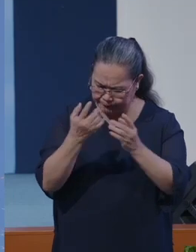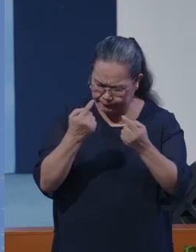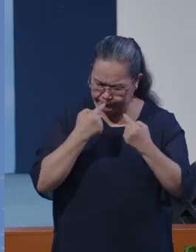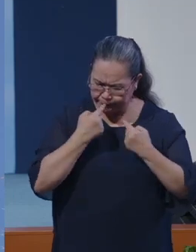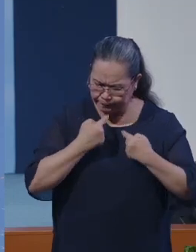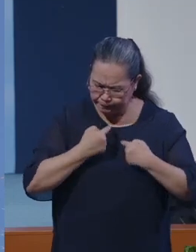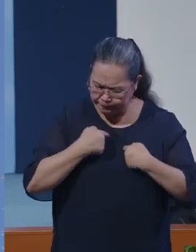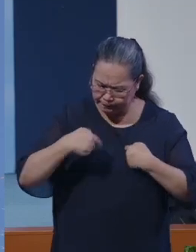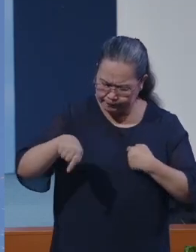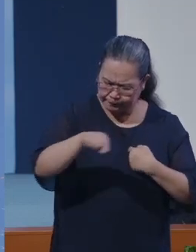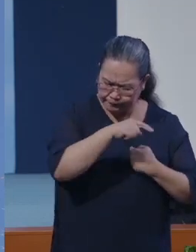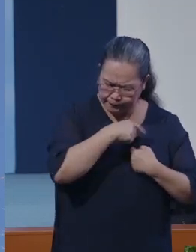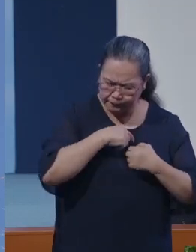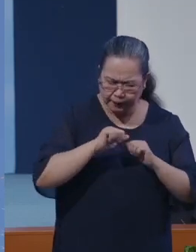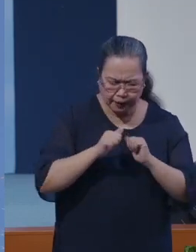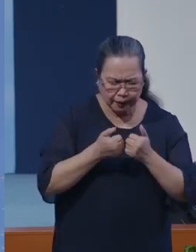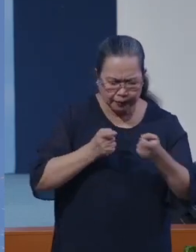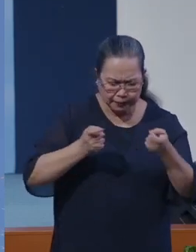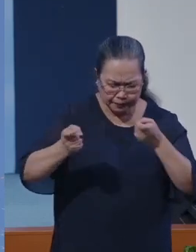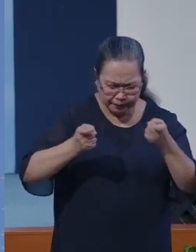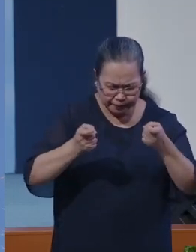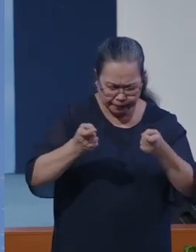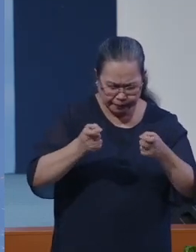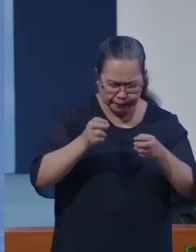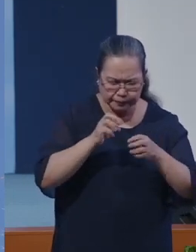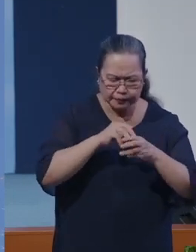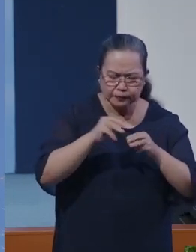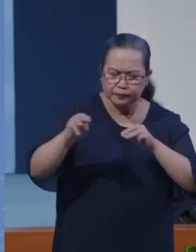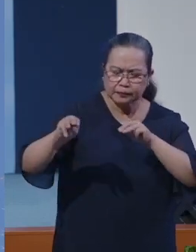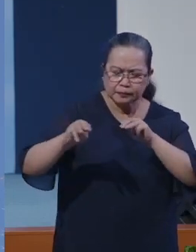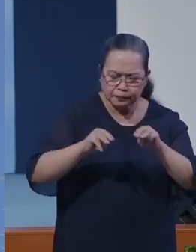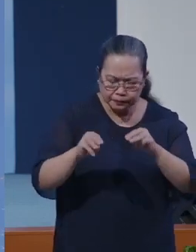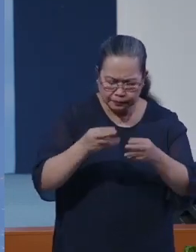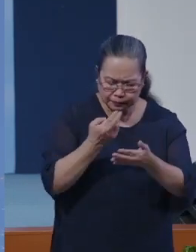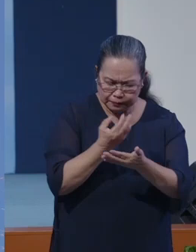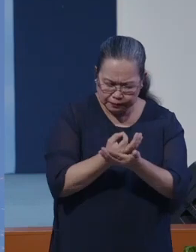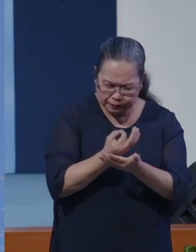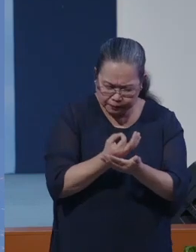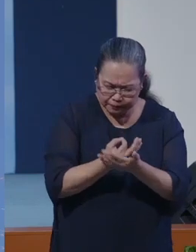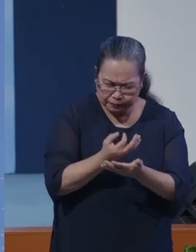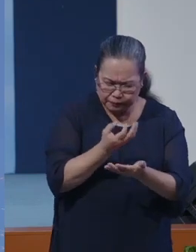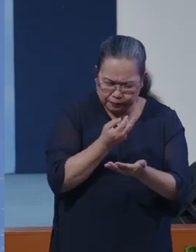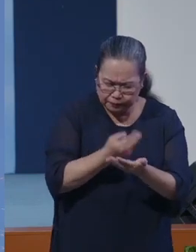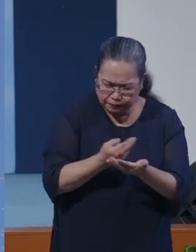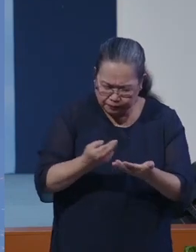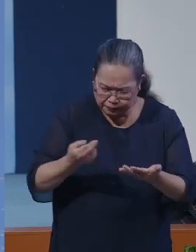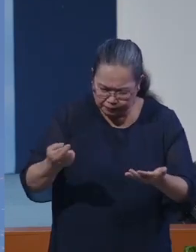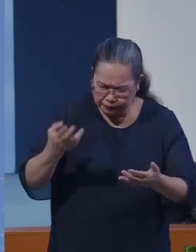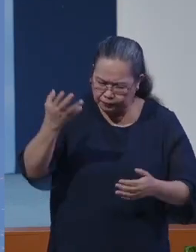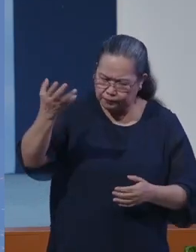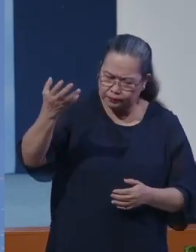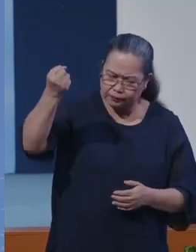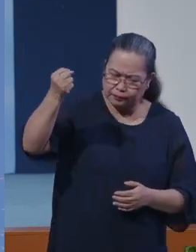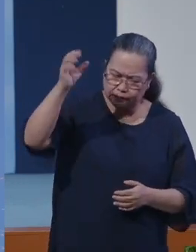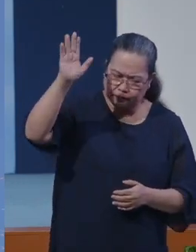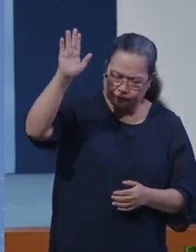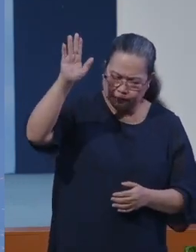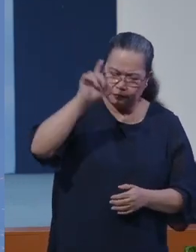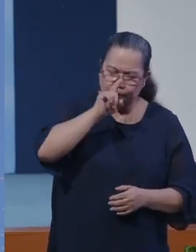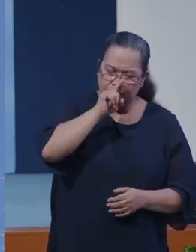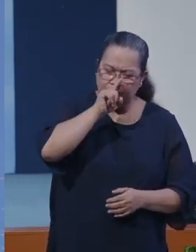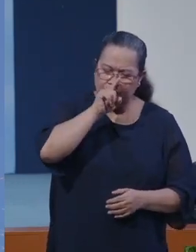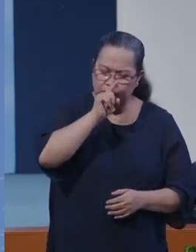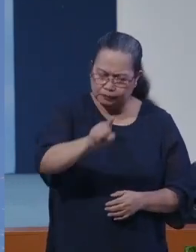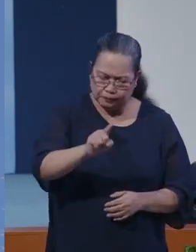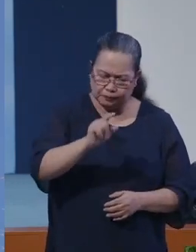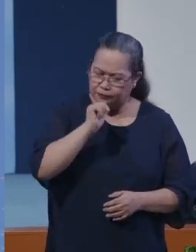sa tamang paghawak at pangangasiwa ng aming mga pag-aari na sa totoo lang,